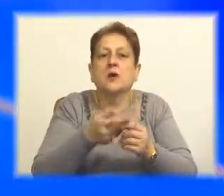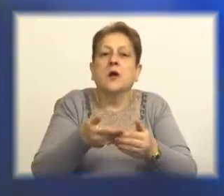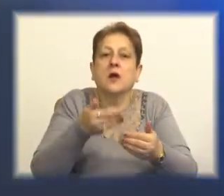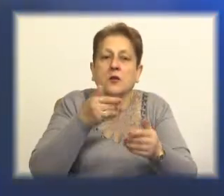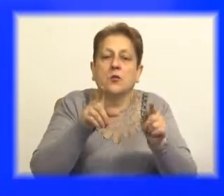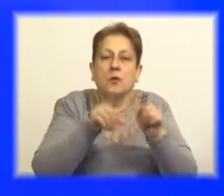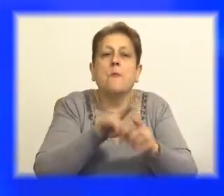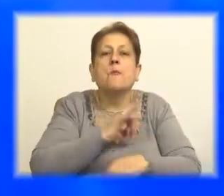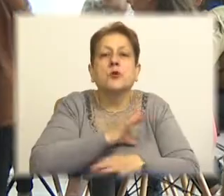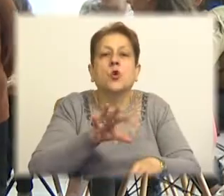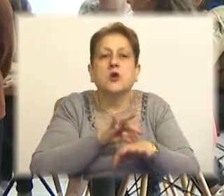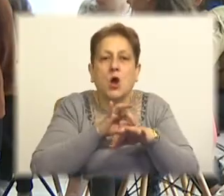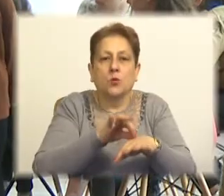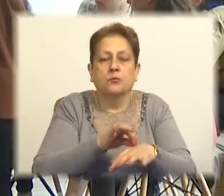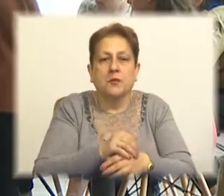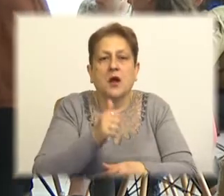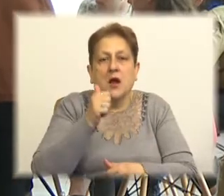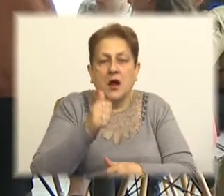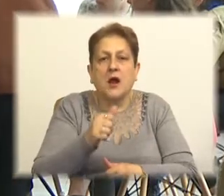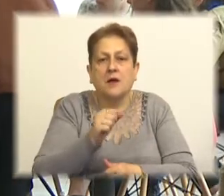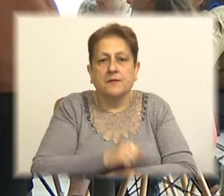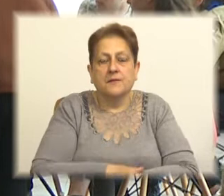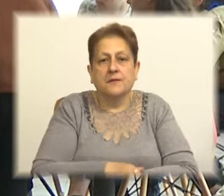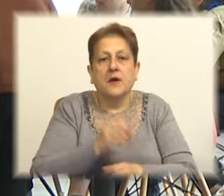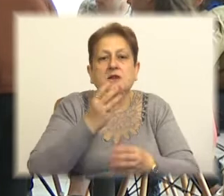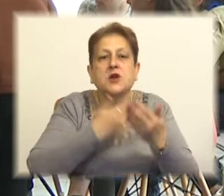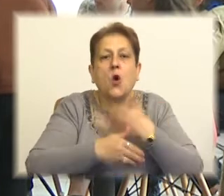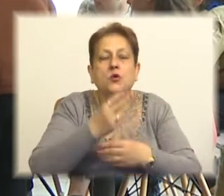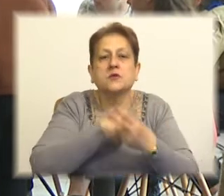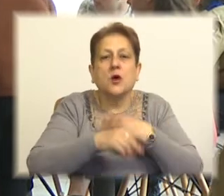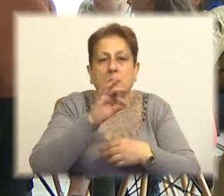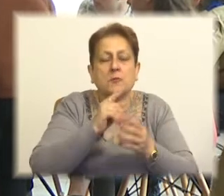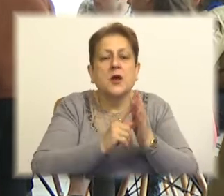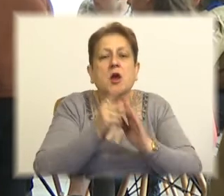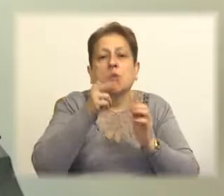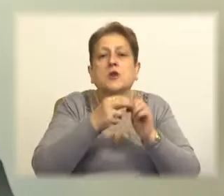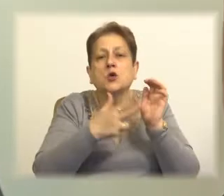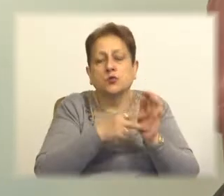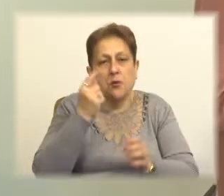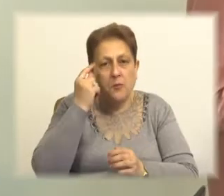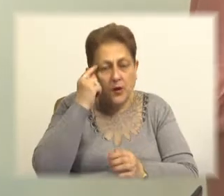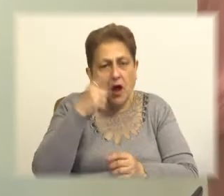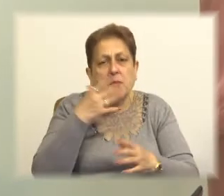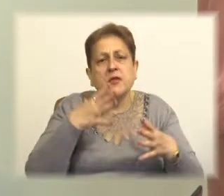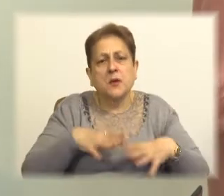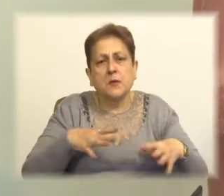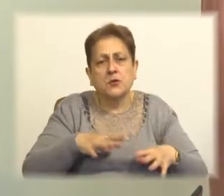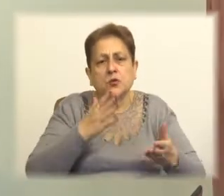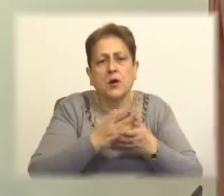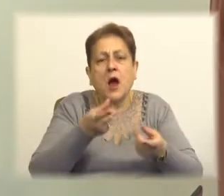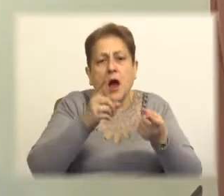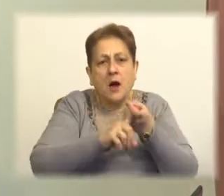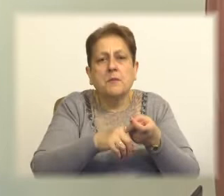էլ լինում են միջոցառումներ։ Լամարաթավթյանը սկաուտության մասին իմացել է 2018 թվականին։ Ասում է Թիբլիսում կապեր հազատել